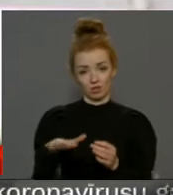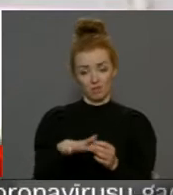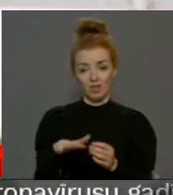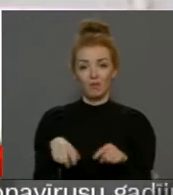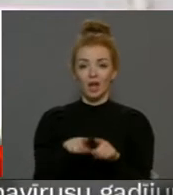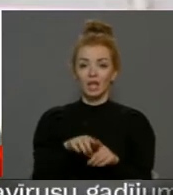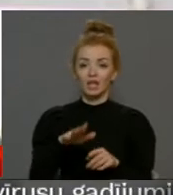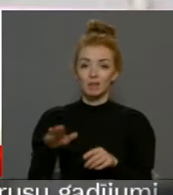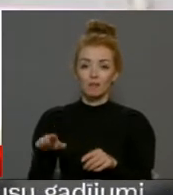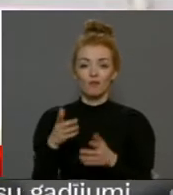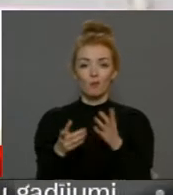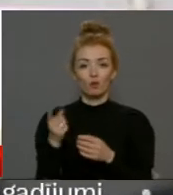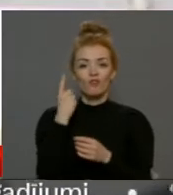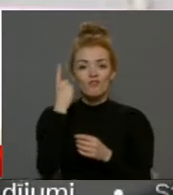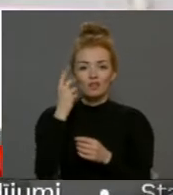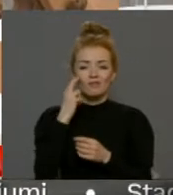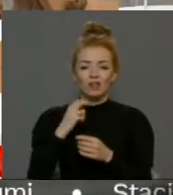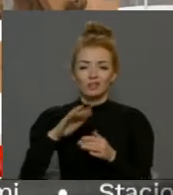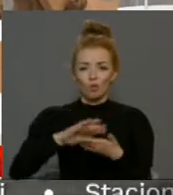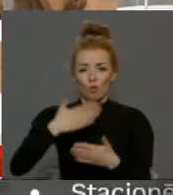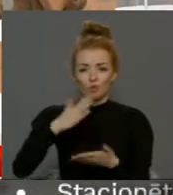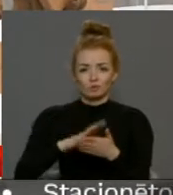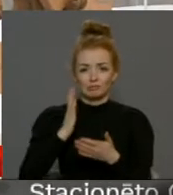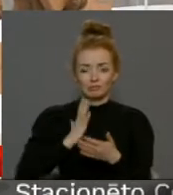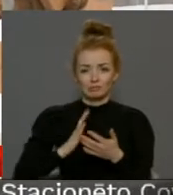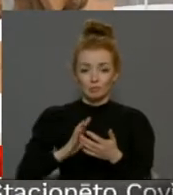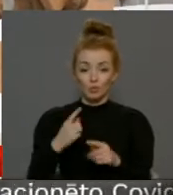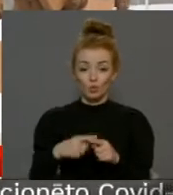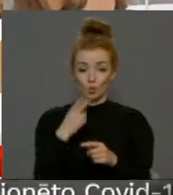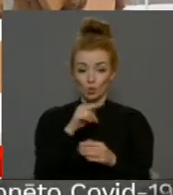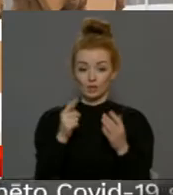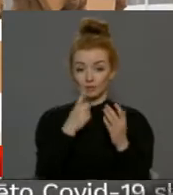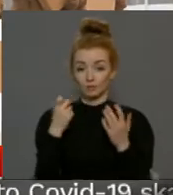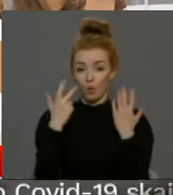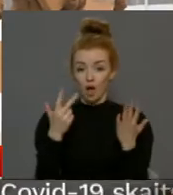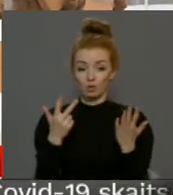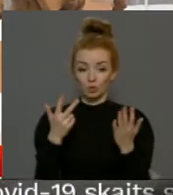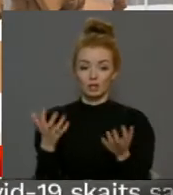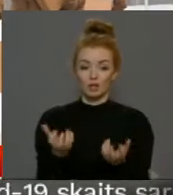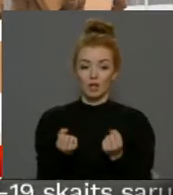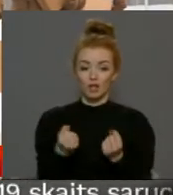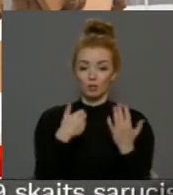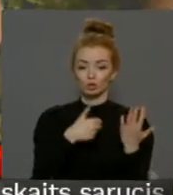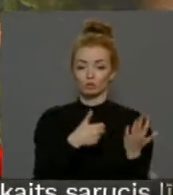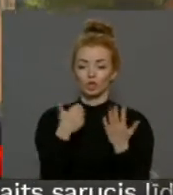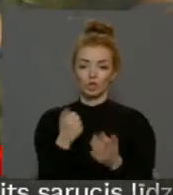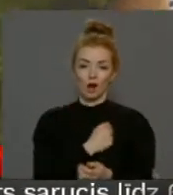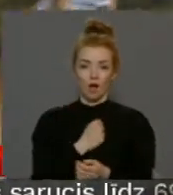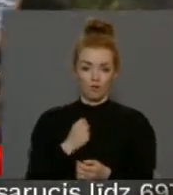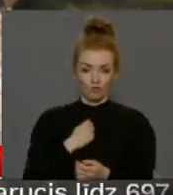ģimenēm, kuriem varbūt ir viens dators vecs un tā tālāk. No šiem 108 dators saņēmuši 66